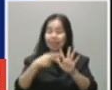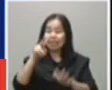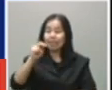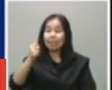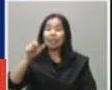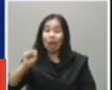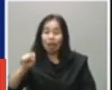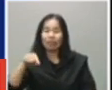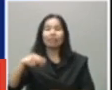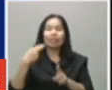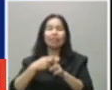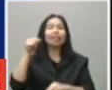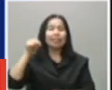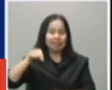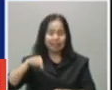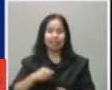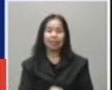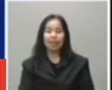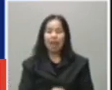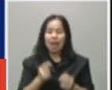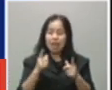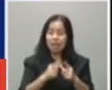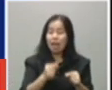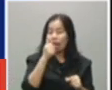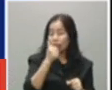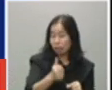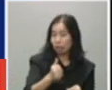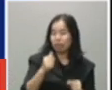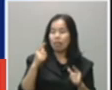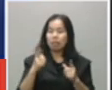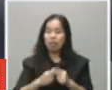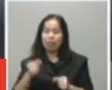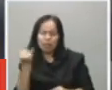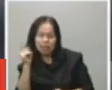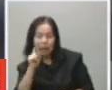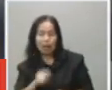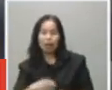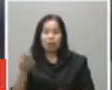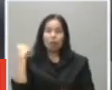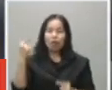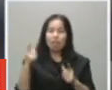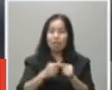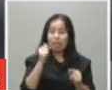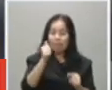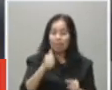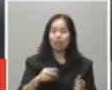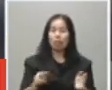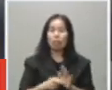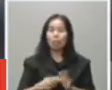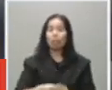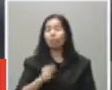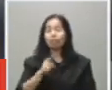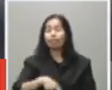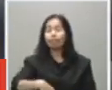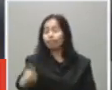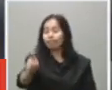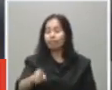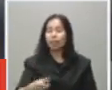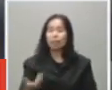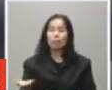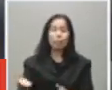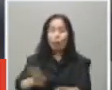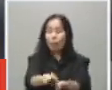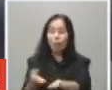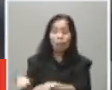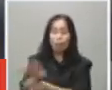ครทำเรื่องดีๆที่ประเทศนี้ทำเอาไว้ดีดนิ้วชี้นิ้วเจ๊งทุกเรื่อง